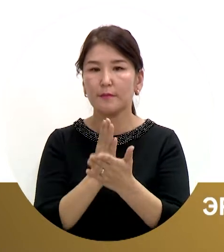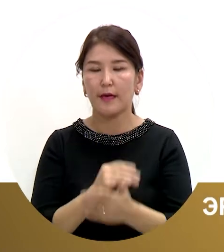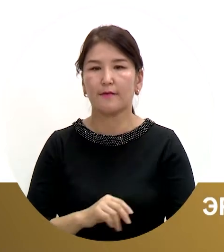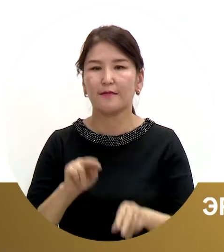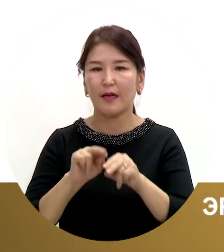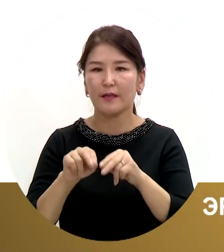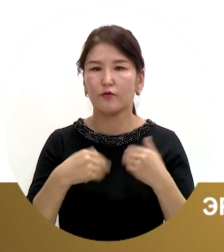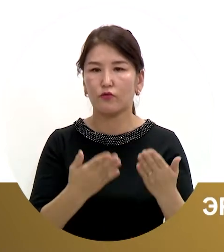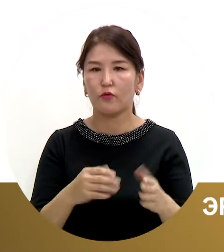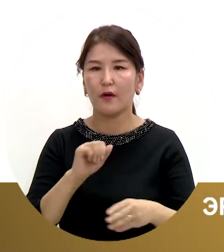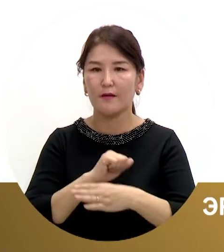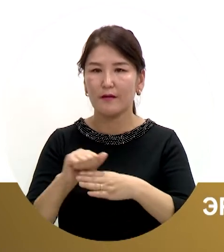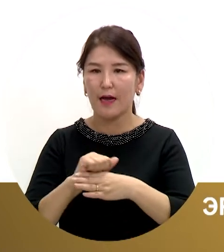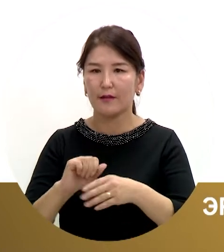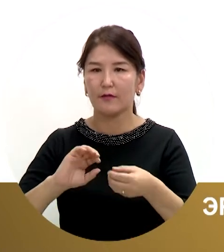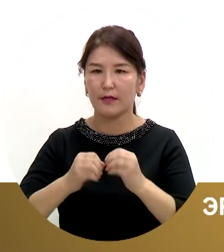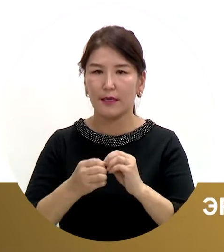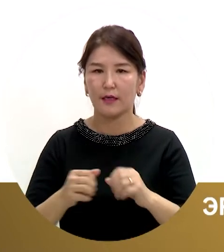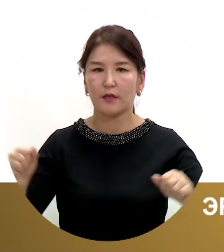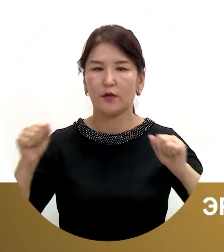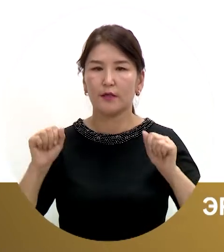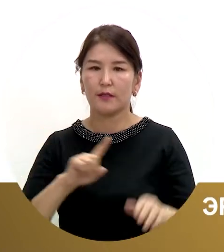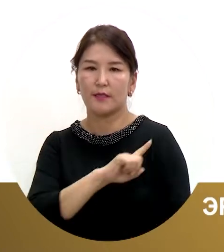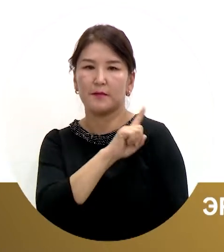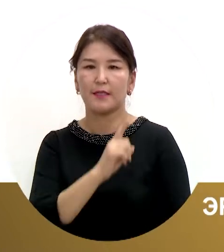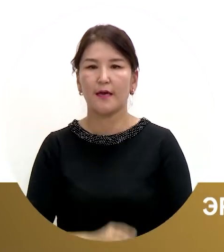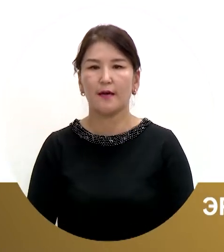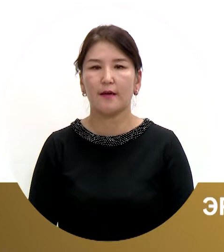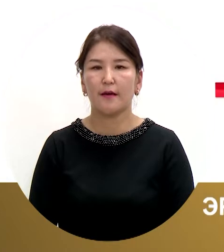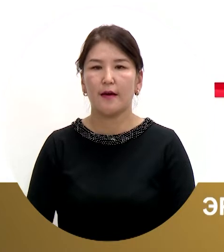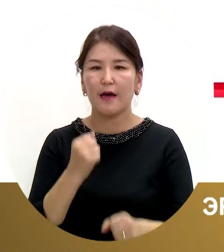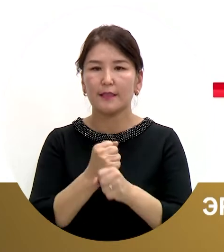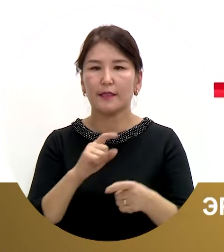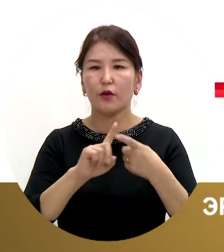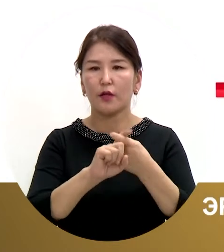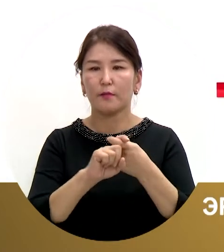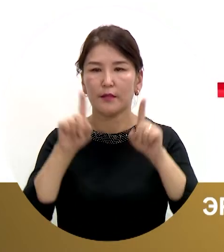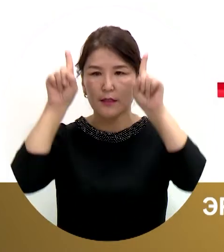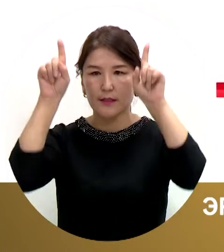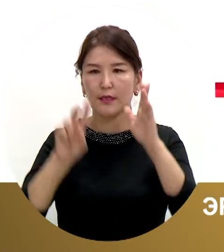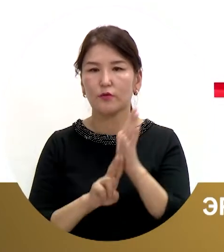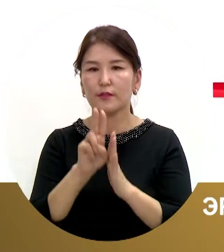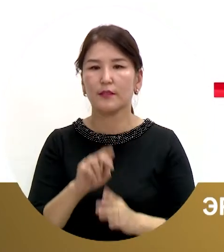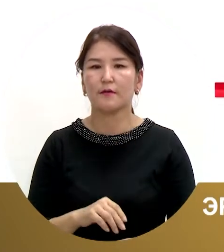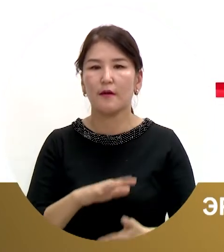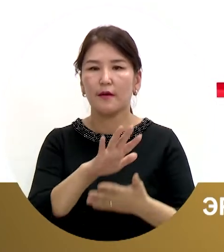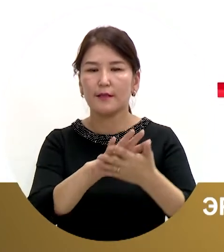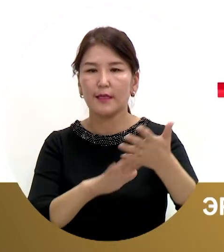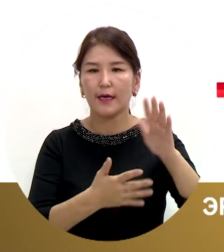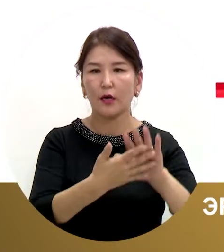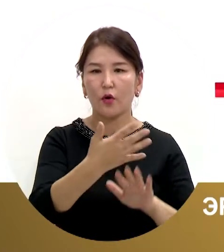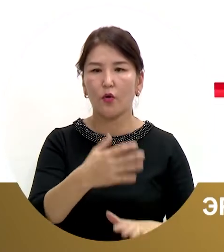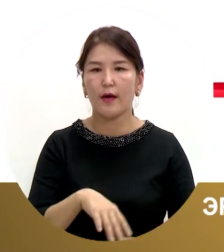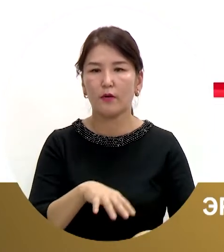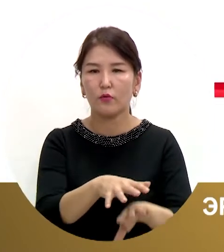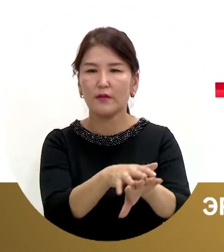шалгалт өгөх, гэрийн даалгавраа хийх, спорт урлагийн тэмцээн наадмууд. За мөн ажилтай холбоотой стресс үүсгэж гэвэл цагийн